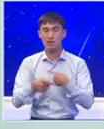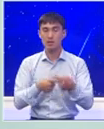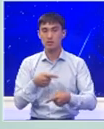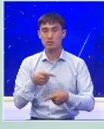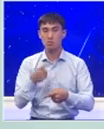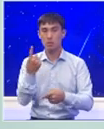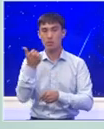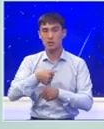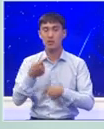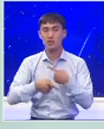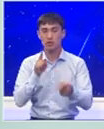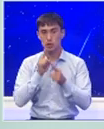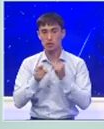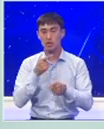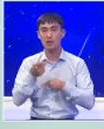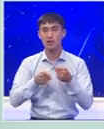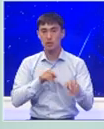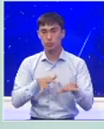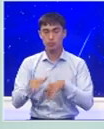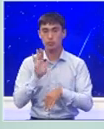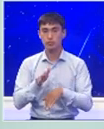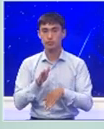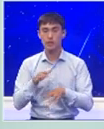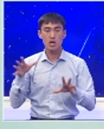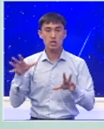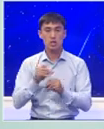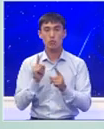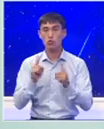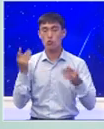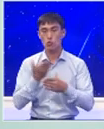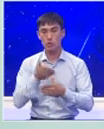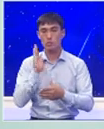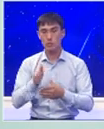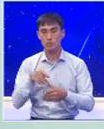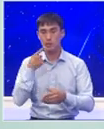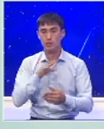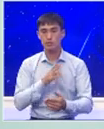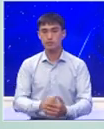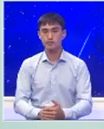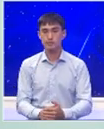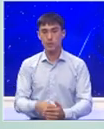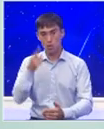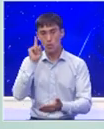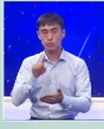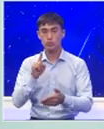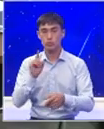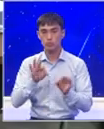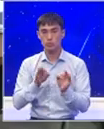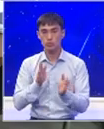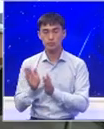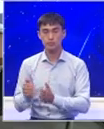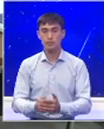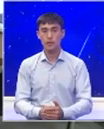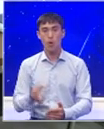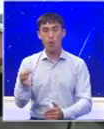осы бір аптадан кейін тағы да жиналыс, сол кезде ары қарай не қыламыз. Жалпы үлкен көмектерді береміз деп айтып жатыр. Мен ойлаймын, бәрі дұрыс болады деп.